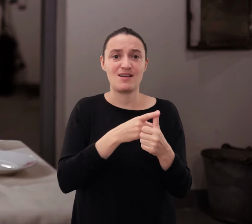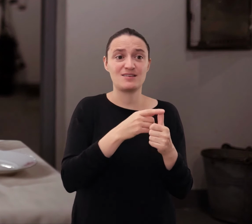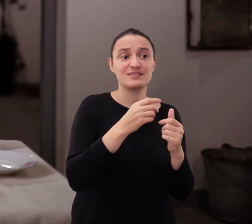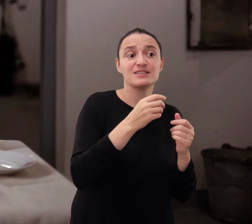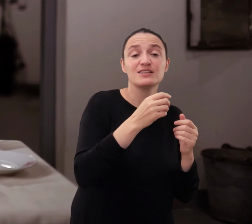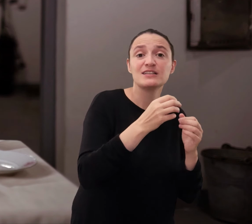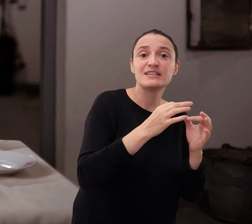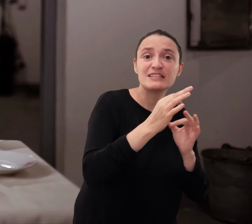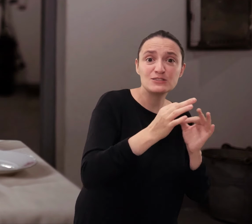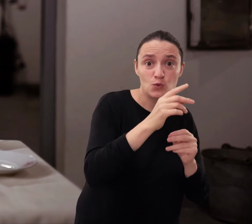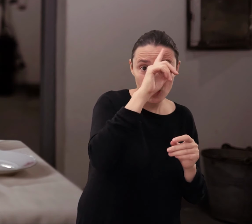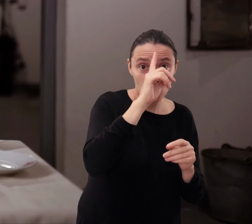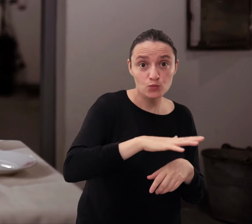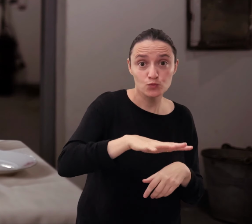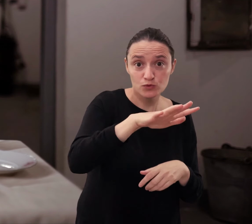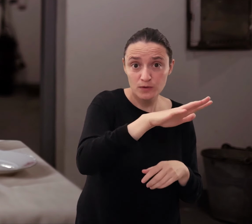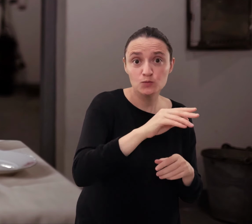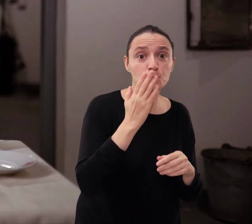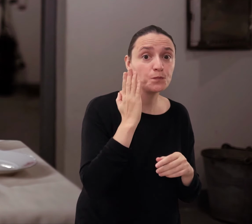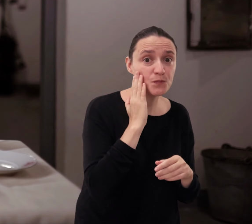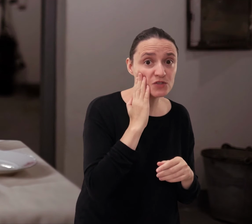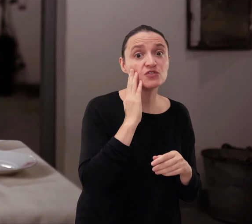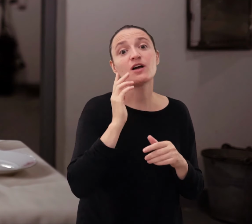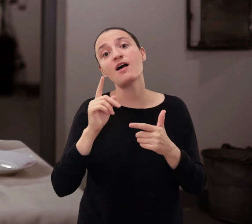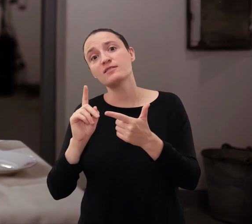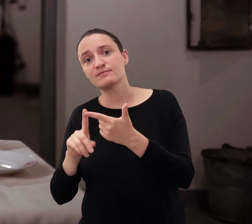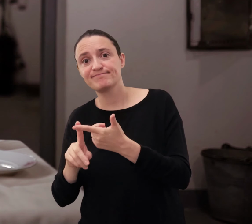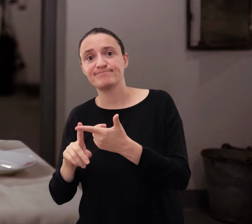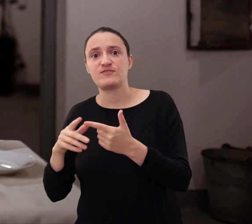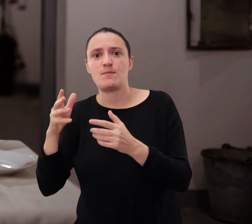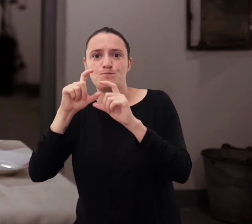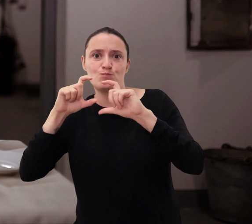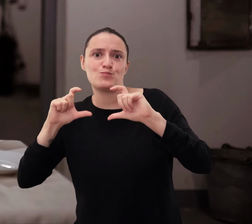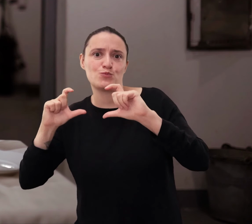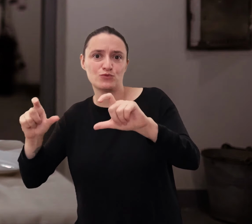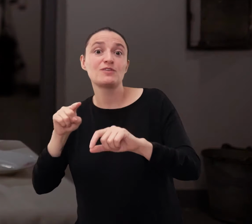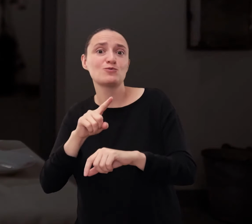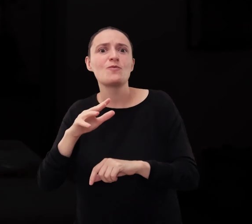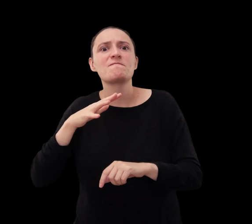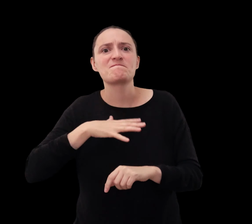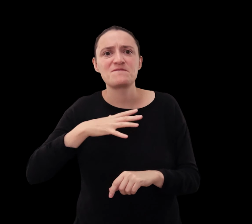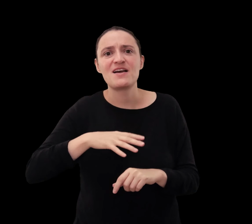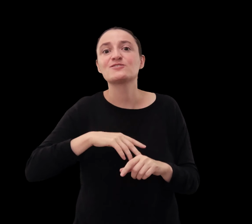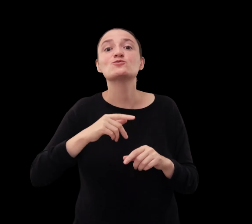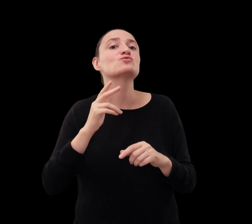budynku. I to jest cenne. To jest dla przyszłych pokoleń do oglądania.